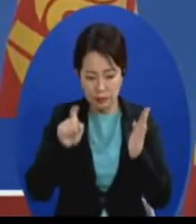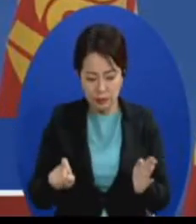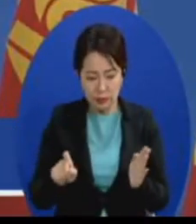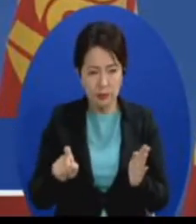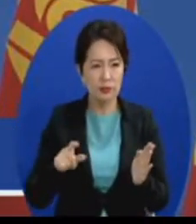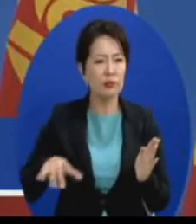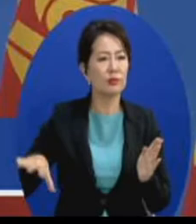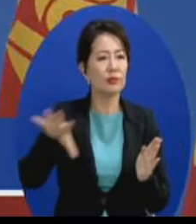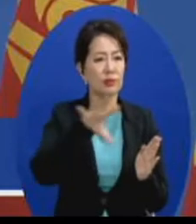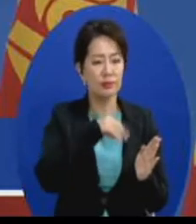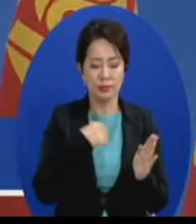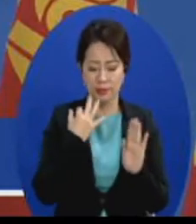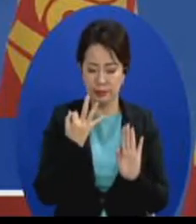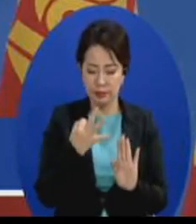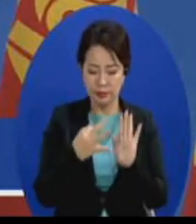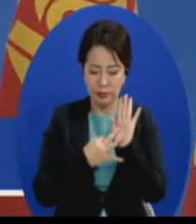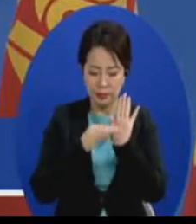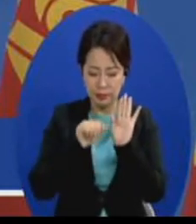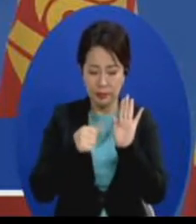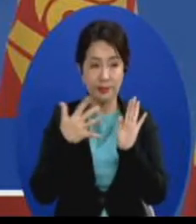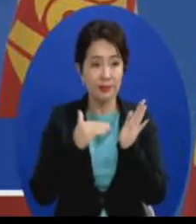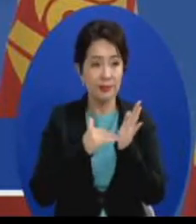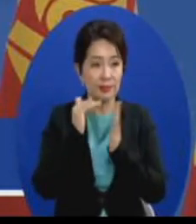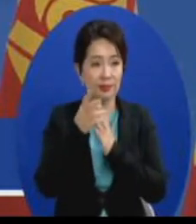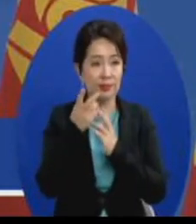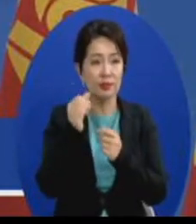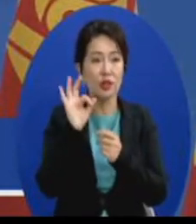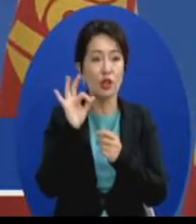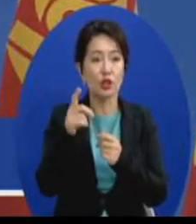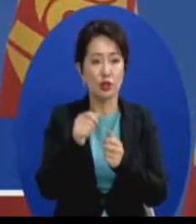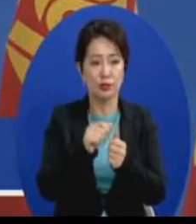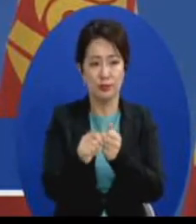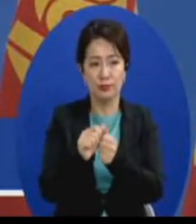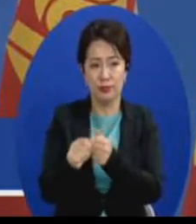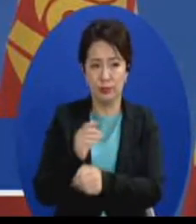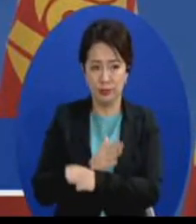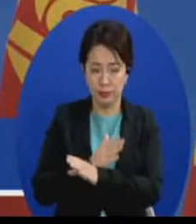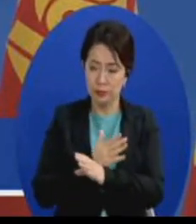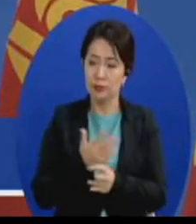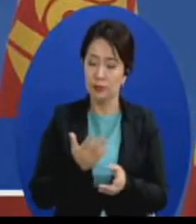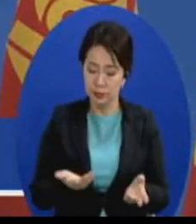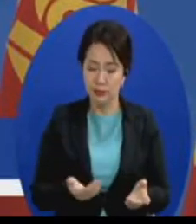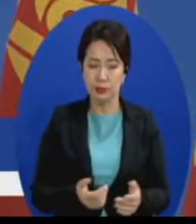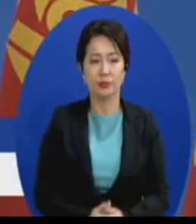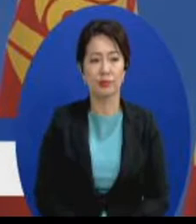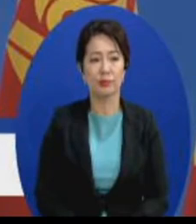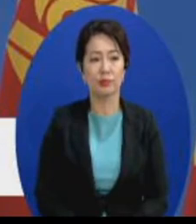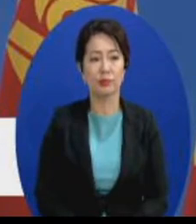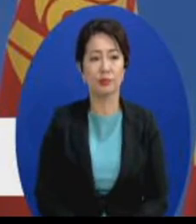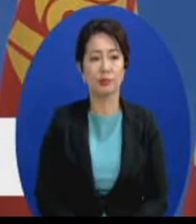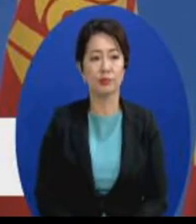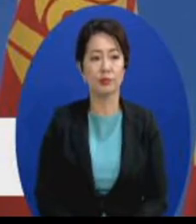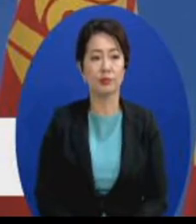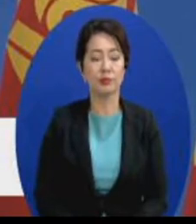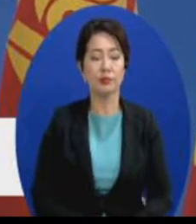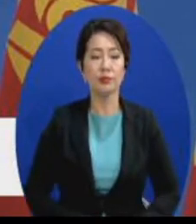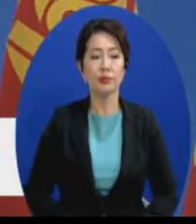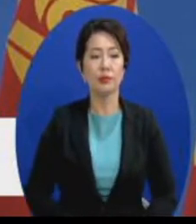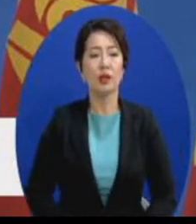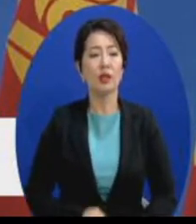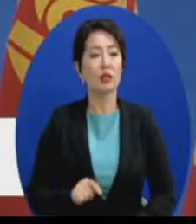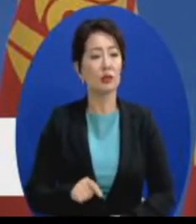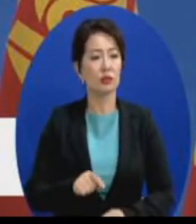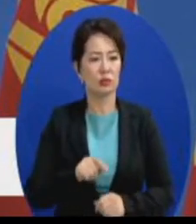бидний 8.5 их найр төлөвийн өршөлийг дарж барагдууллаа. Өршөлийг дарж барагдууллаа. Энэ